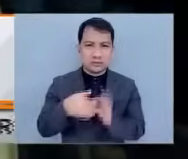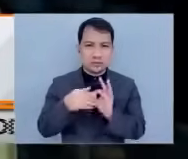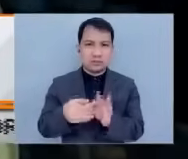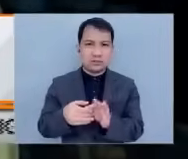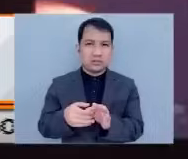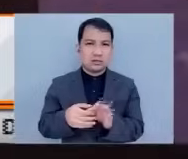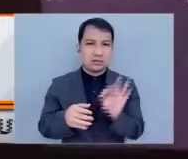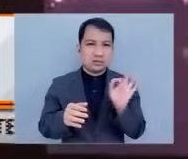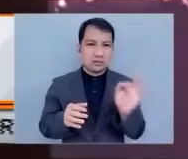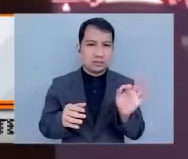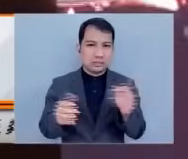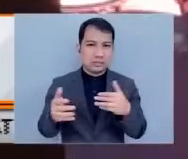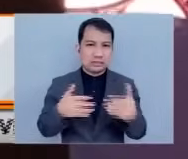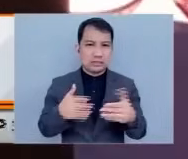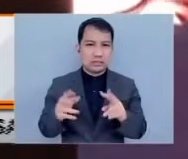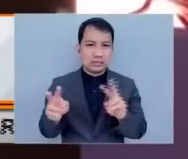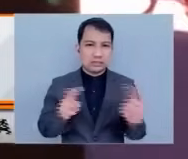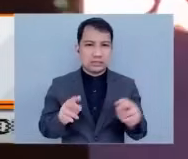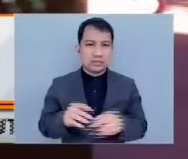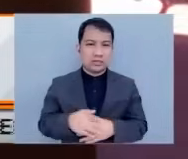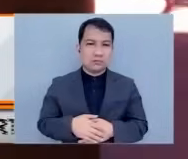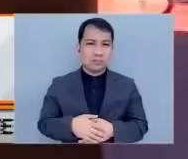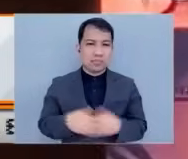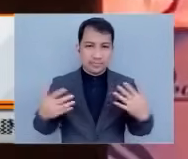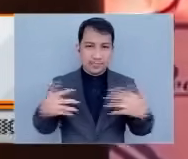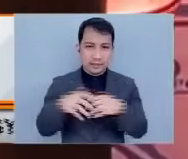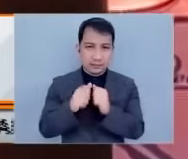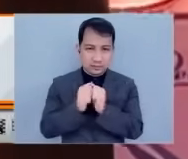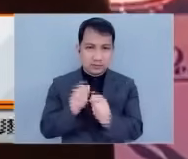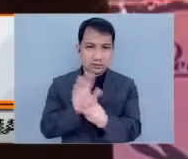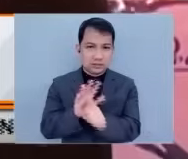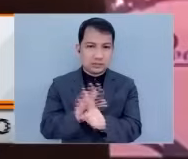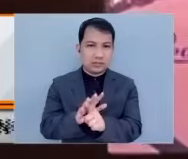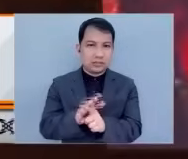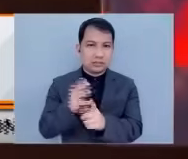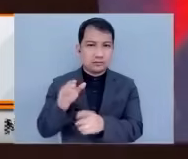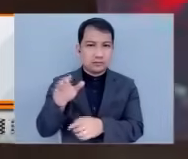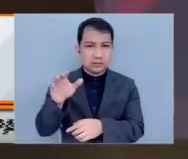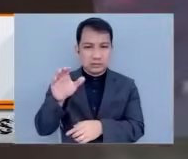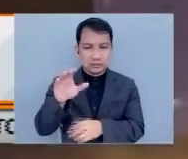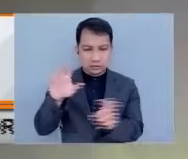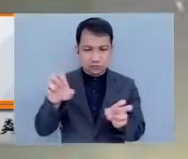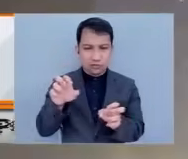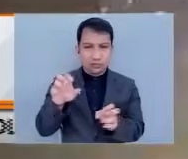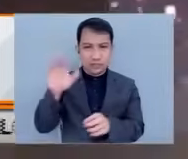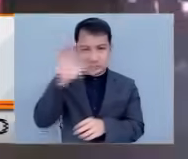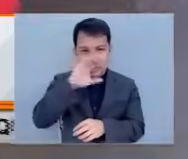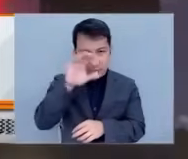vibes. Nakihataw rin ng fans sa Hinahanap-Hanap Kita.